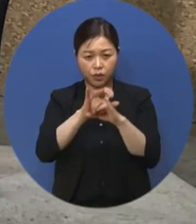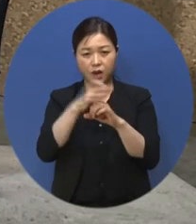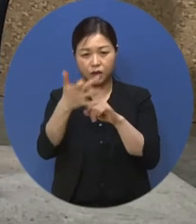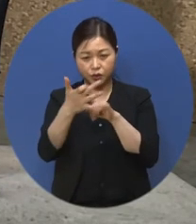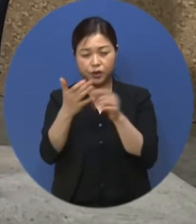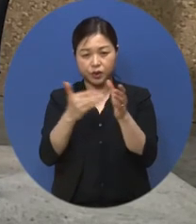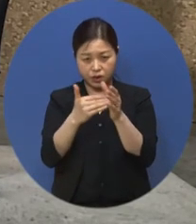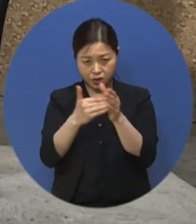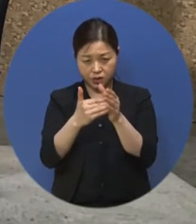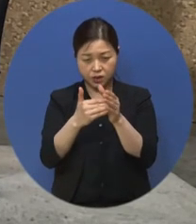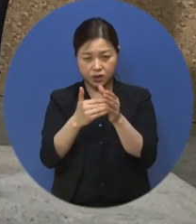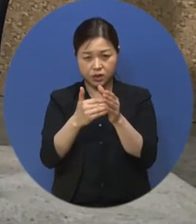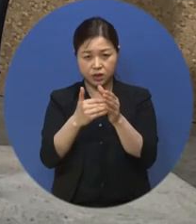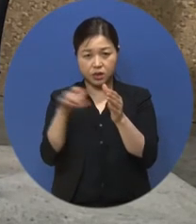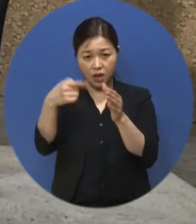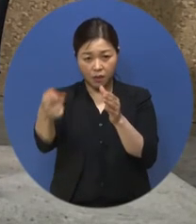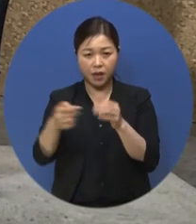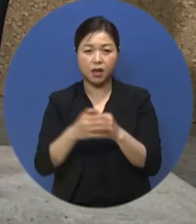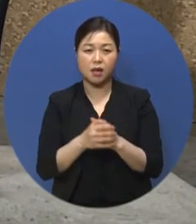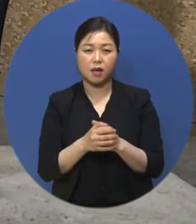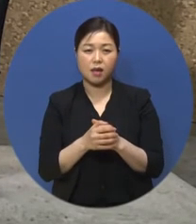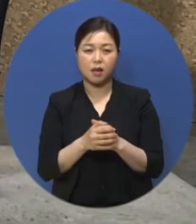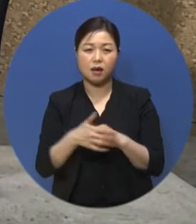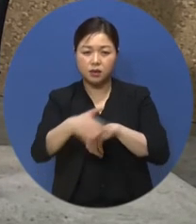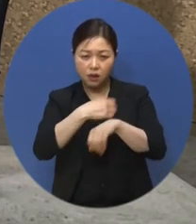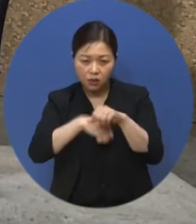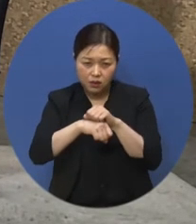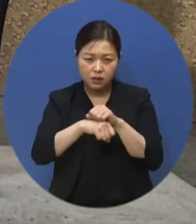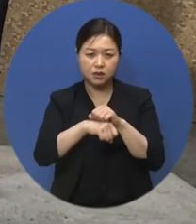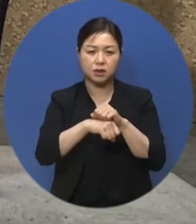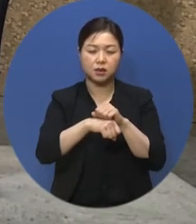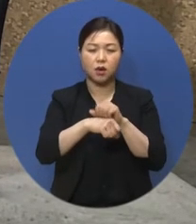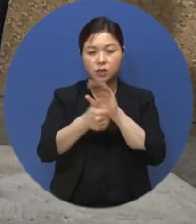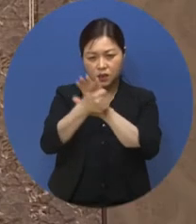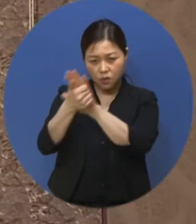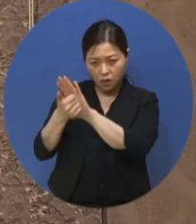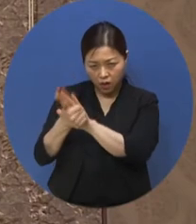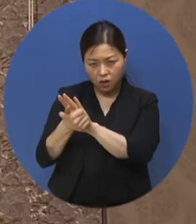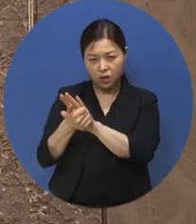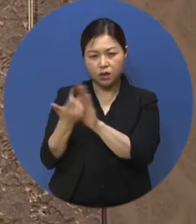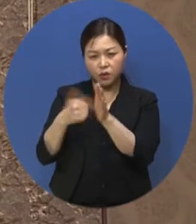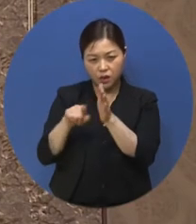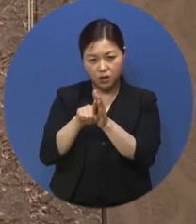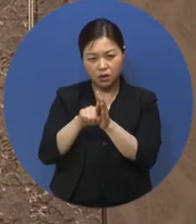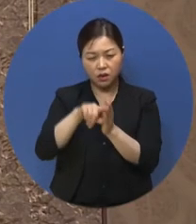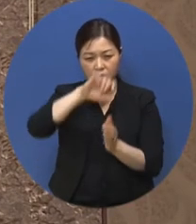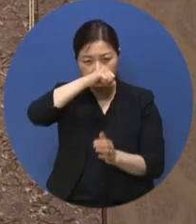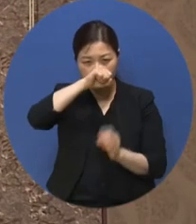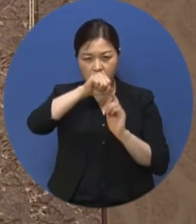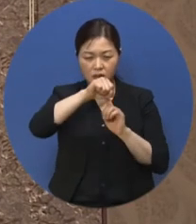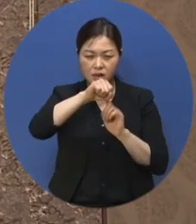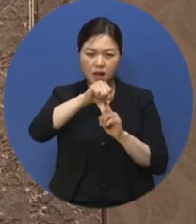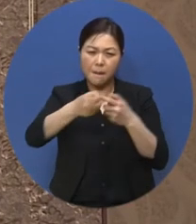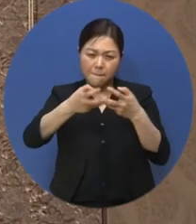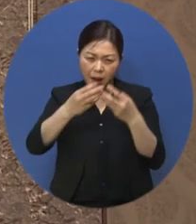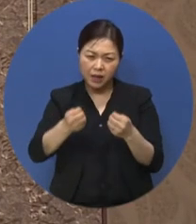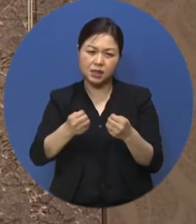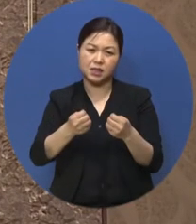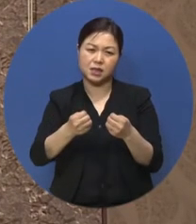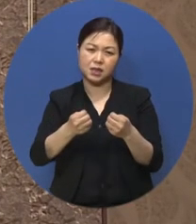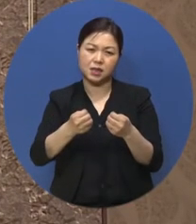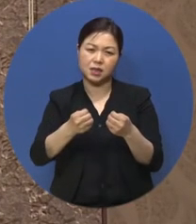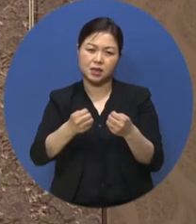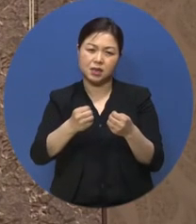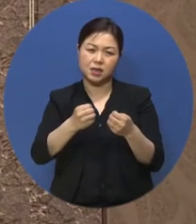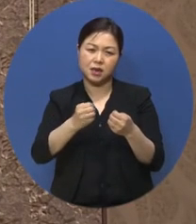코로나19가 끝나면 진짜 우리가 적극적으로 지원해주고 도와줘야 되려면 네. 예산 편성을 좀 많이 해야 되는 거거든요.